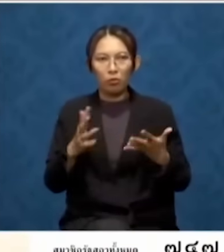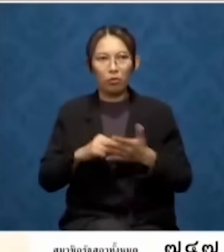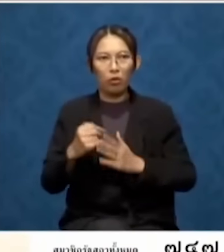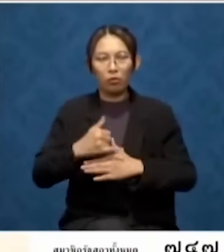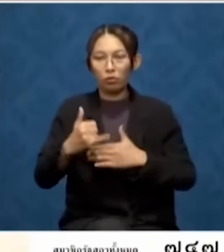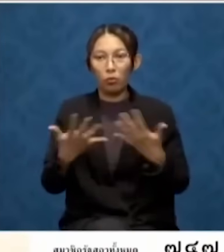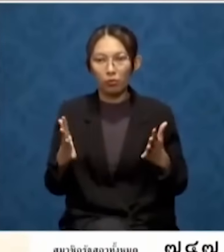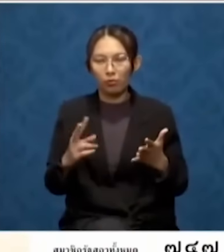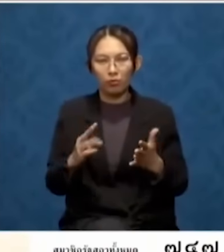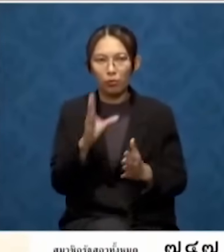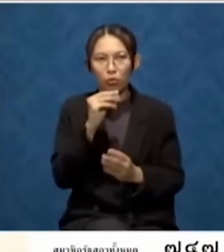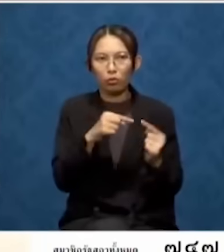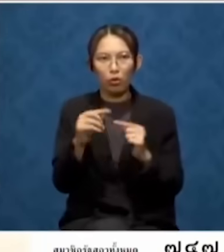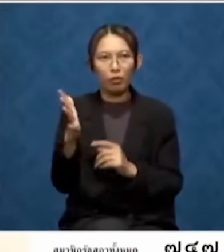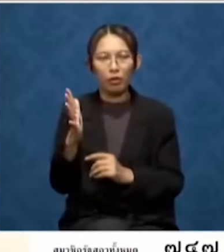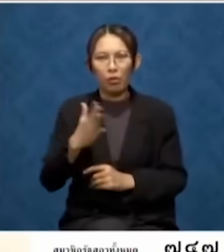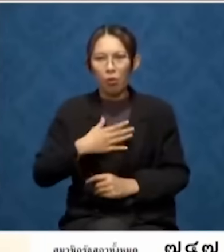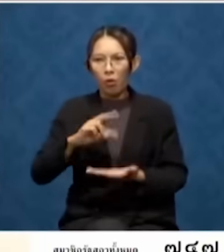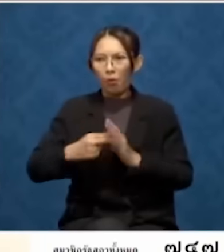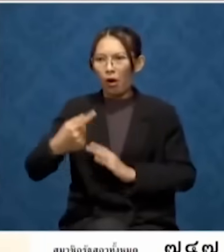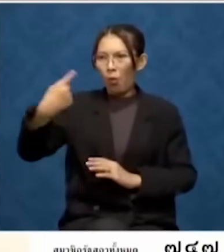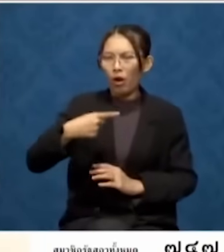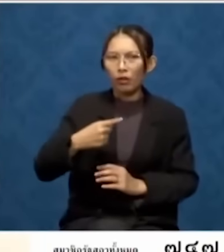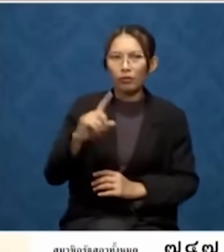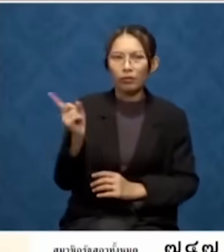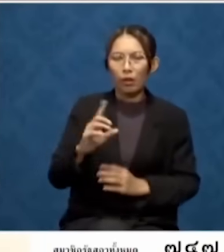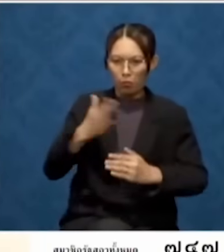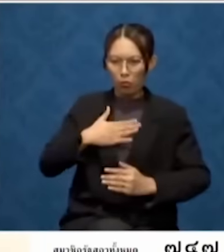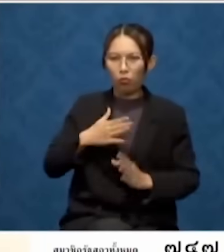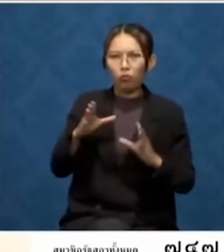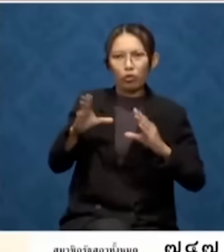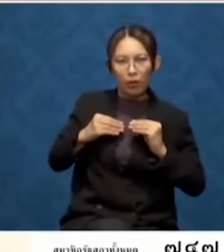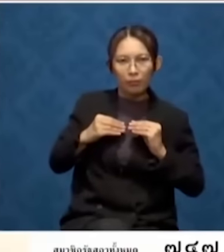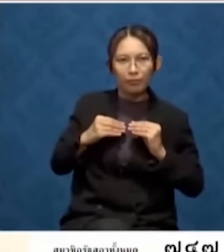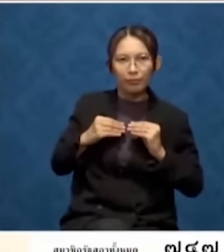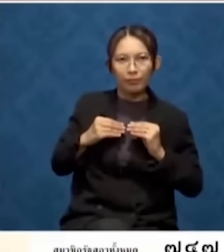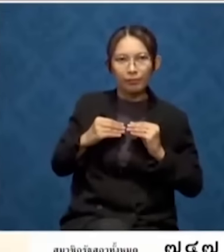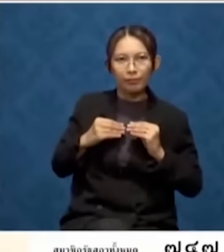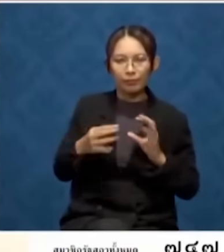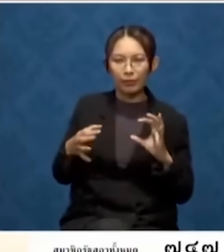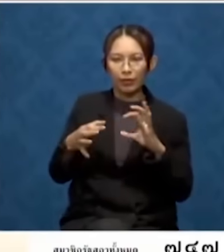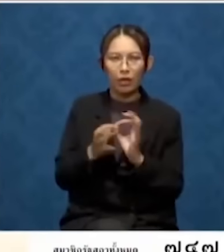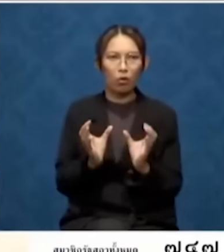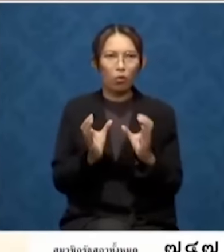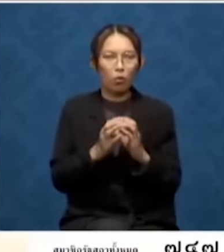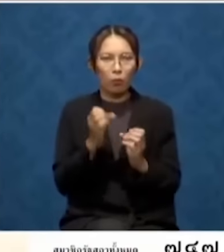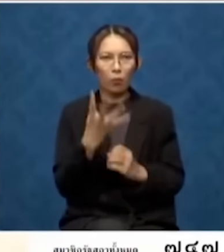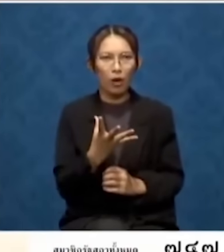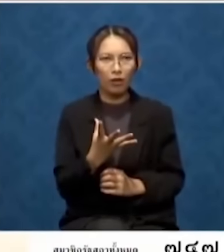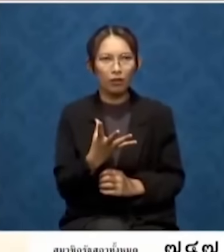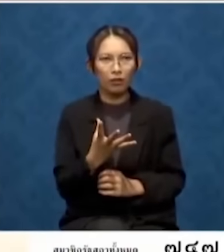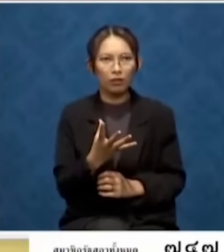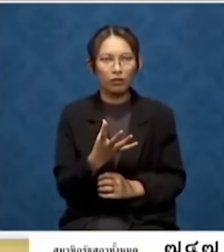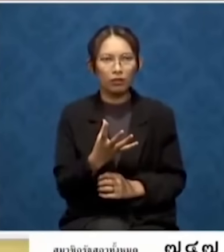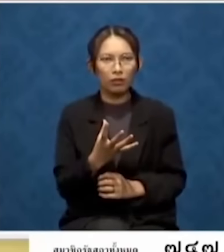เพราะคุณต้องถอนผมกล่าวหาอย่างแรงๆว่าผมรู้เห็นเป็นใจกับเสียงข้างมากผมไม่รู้เลยว่าเสียง